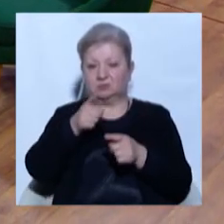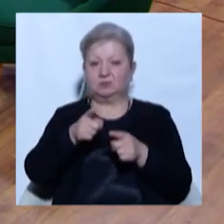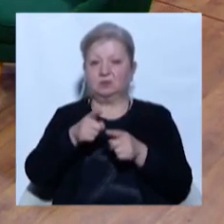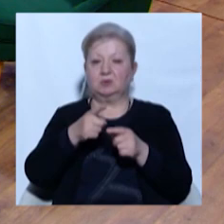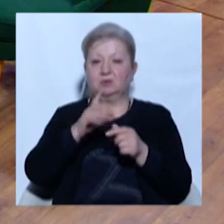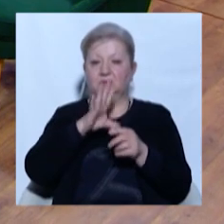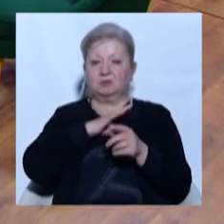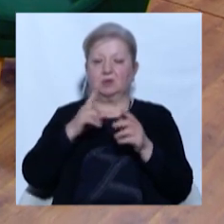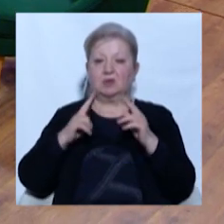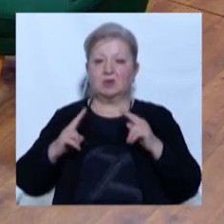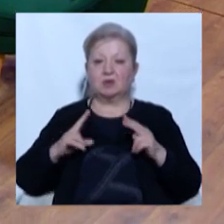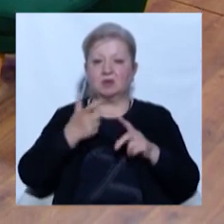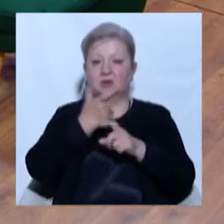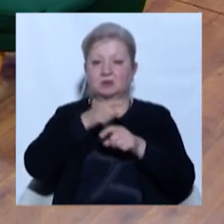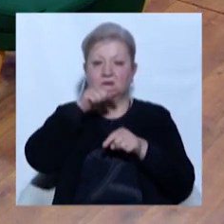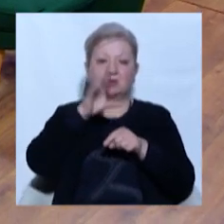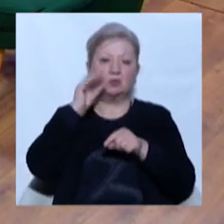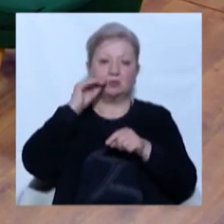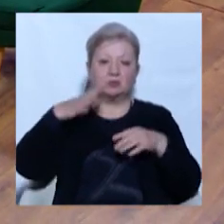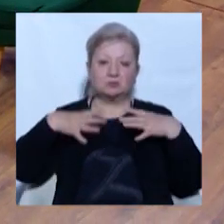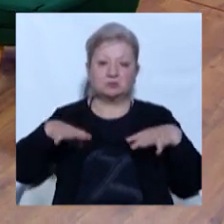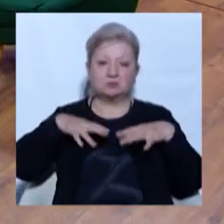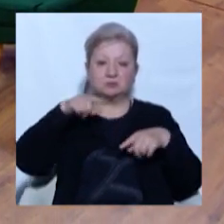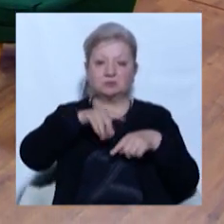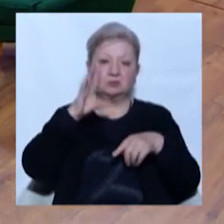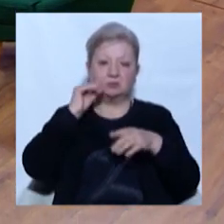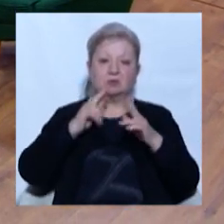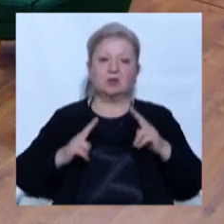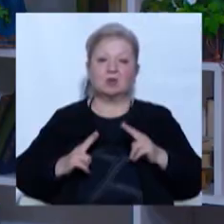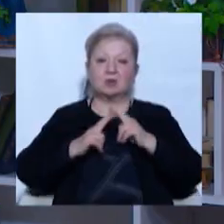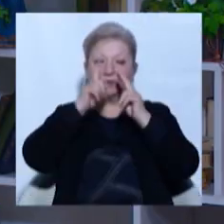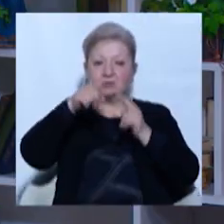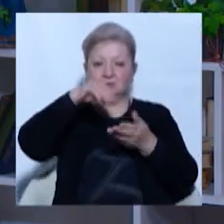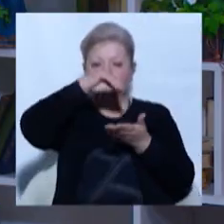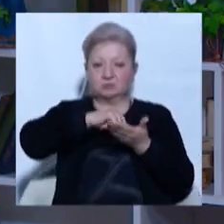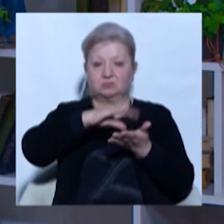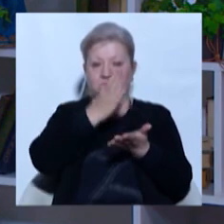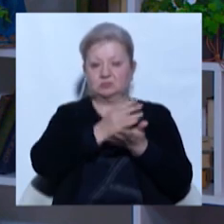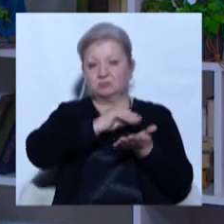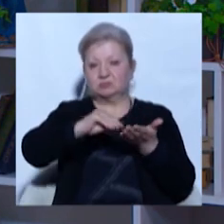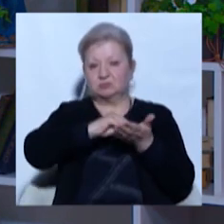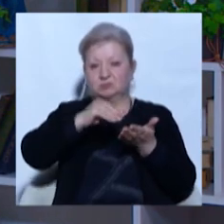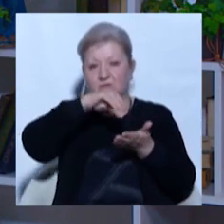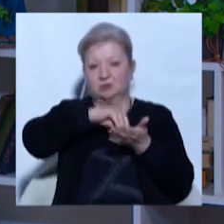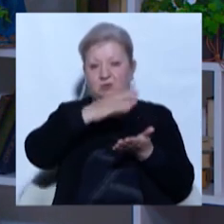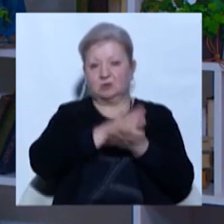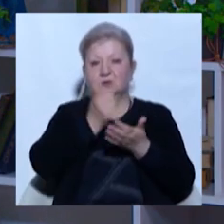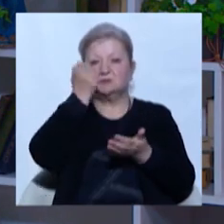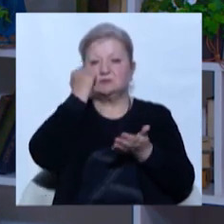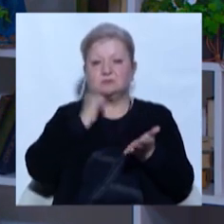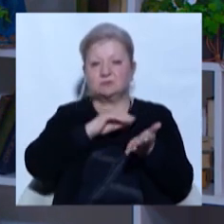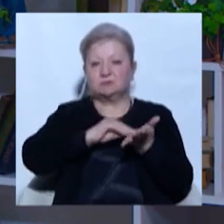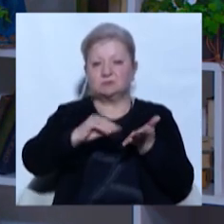დიდი ეკლესია წარწერა, სამშენებლო წარწერა მოვიტანოთ. ეს არის ერთ-ერთი უძველესი